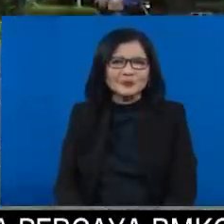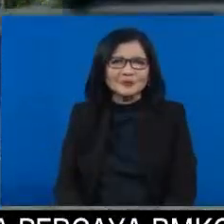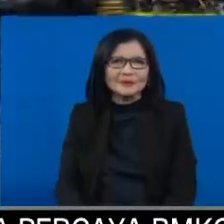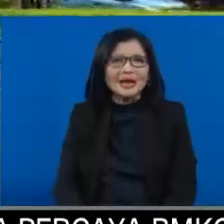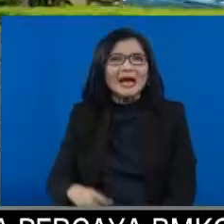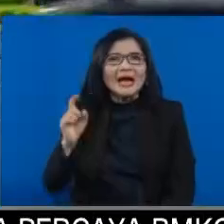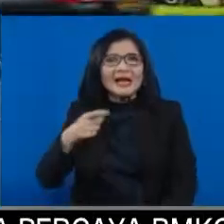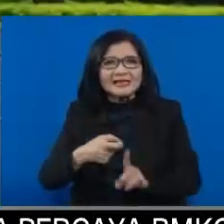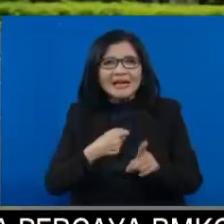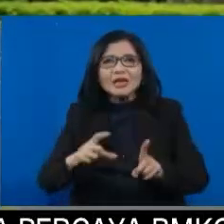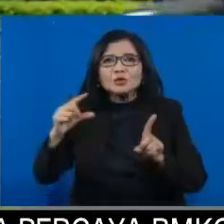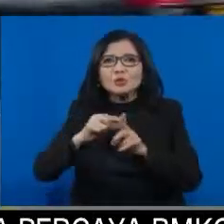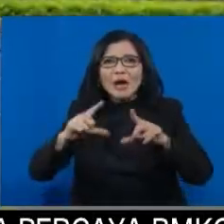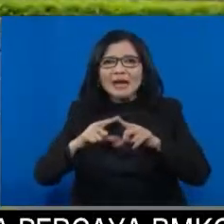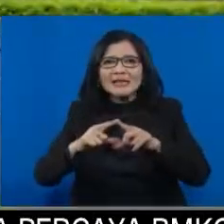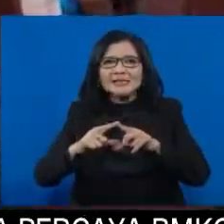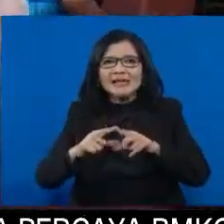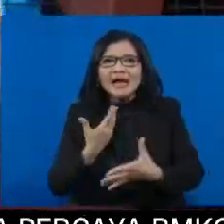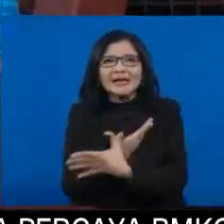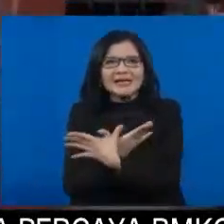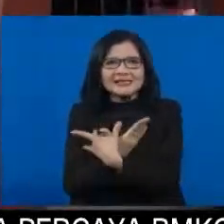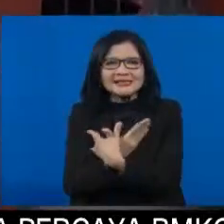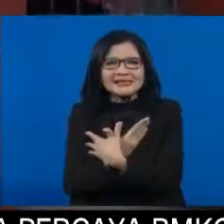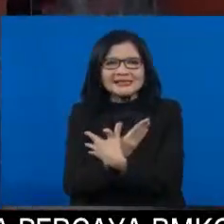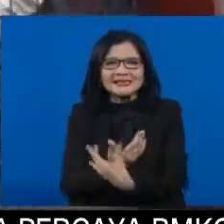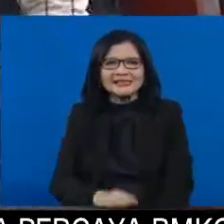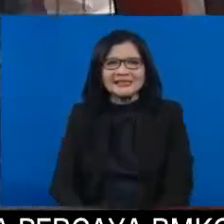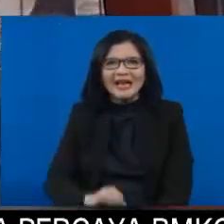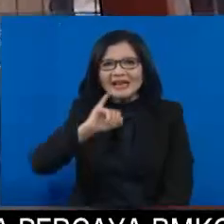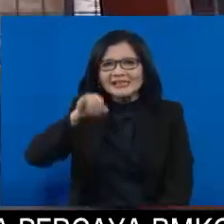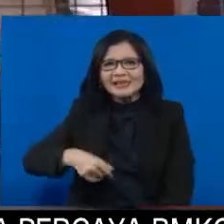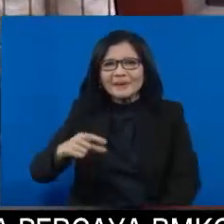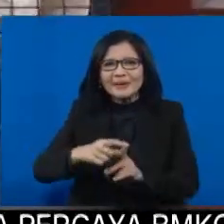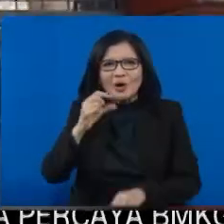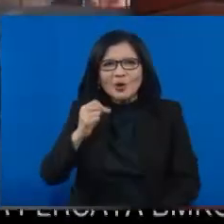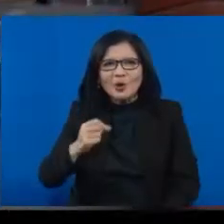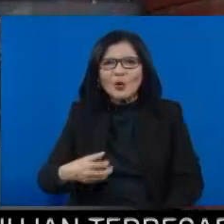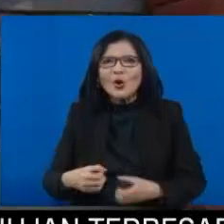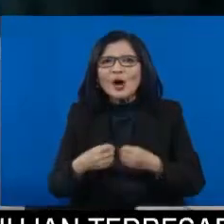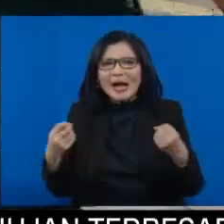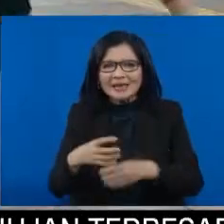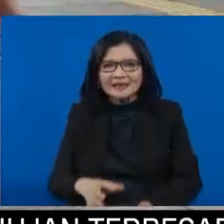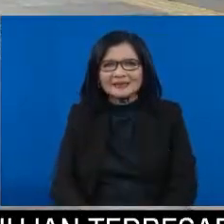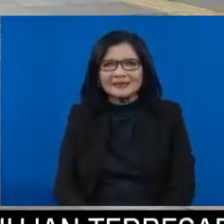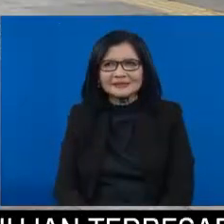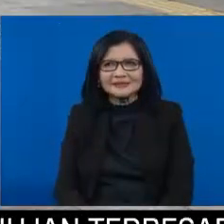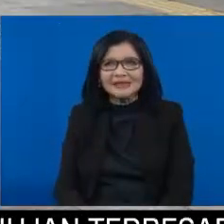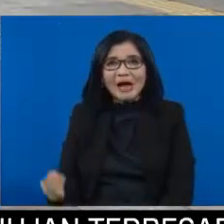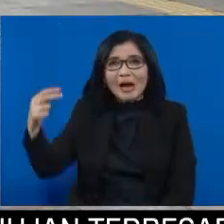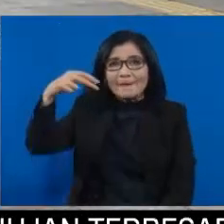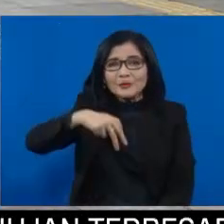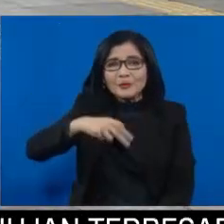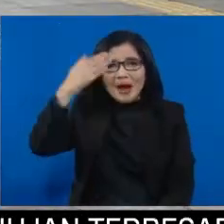Dari Dukuh Atas, kita bisa naik bus TransJakarta ke JPO Karet yang lebih beken dengan nama JPO Pinisi. Menumpang bus,